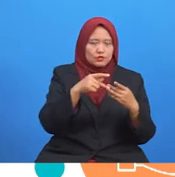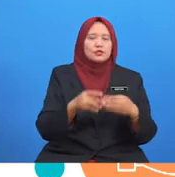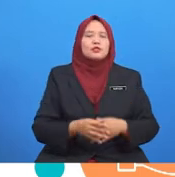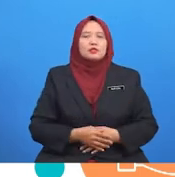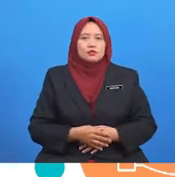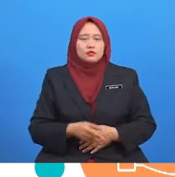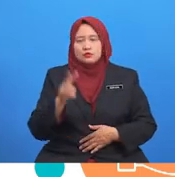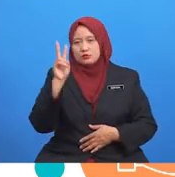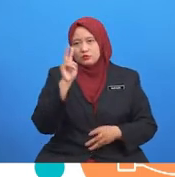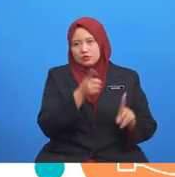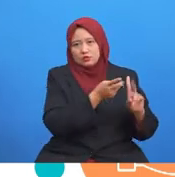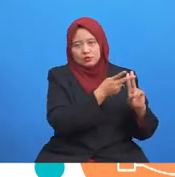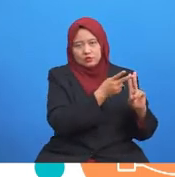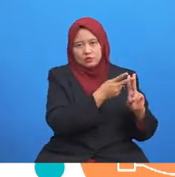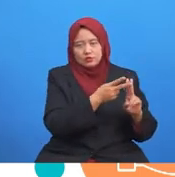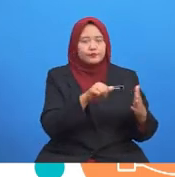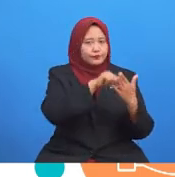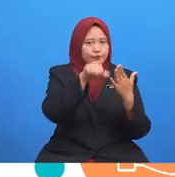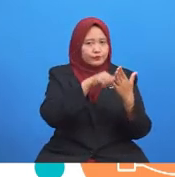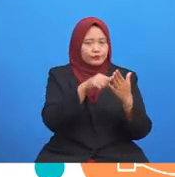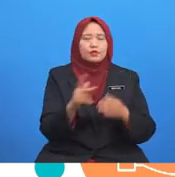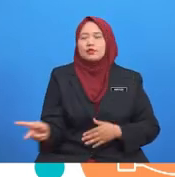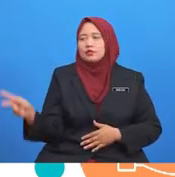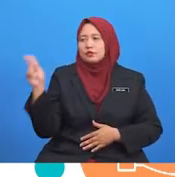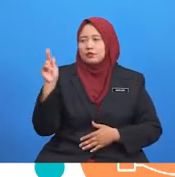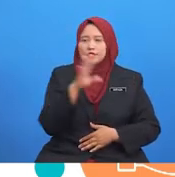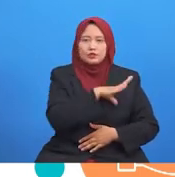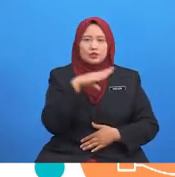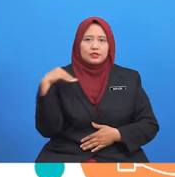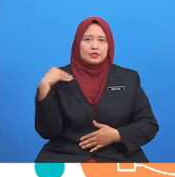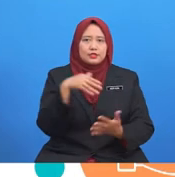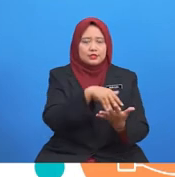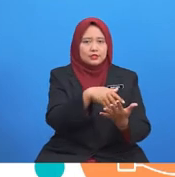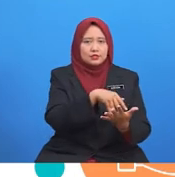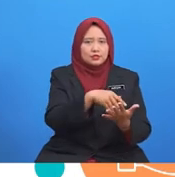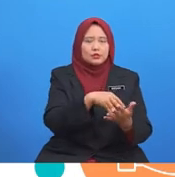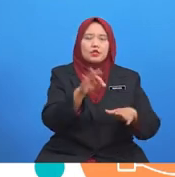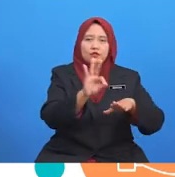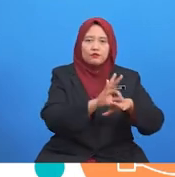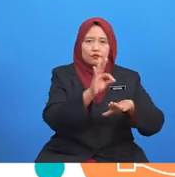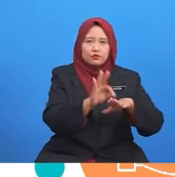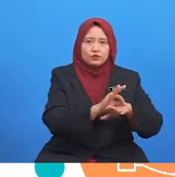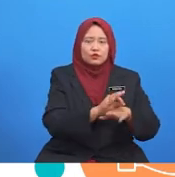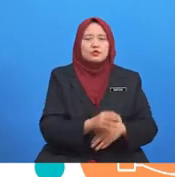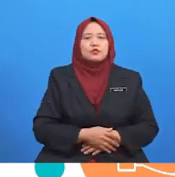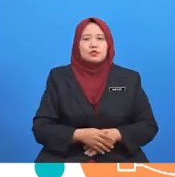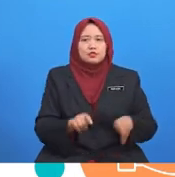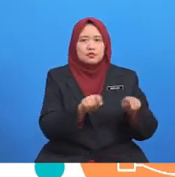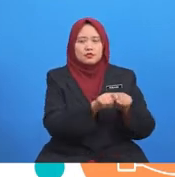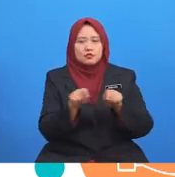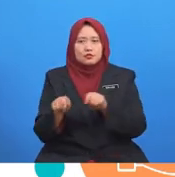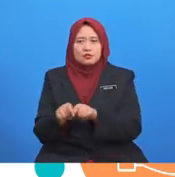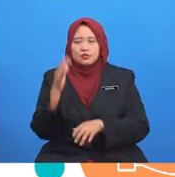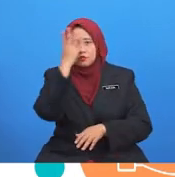menganalisis kekuatan dan kelemahan fungsi serta